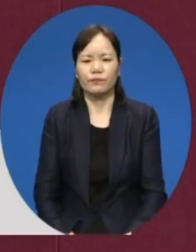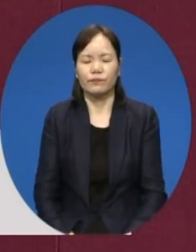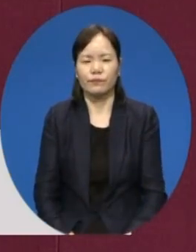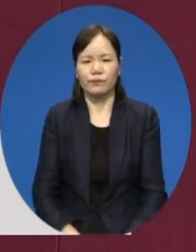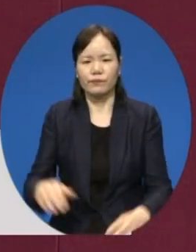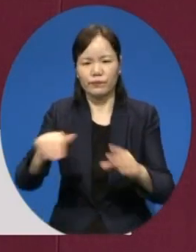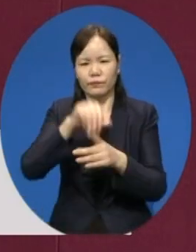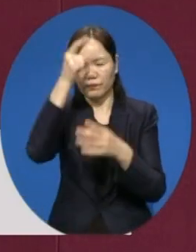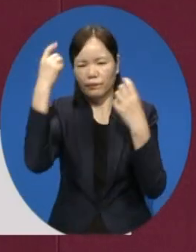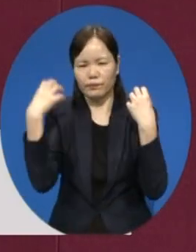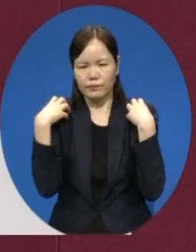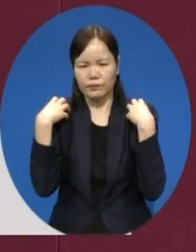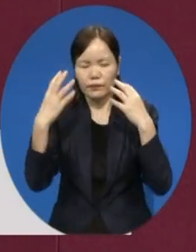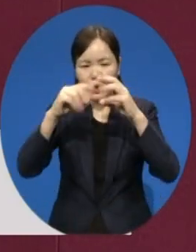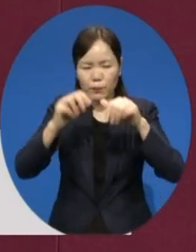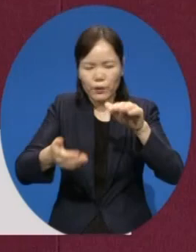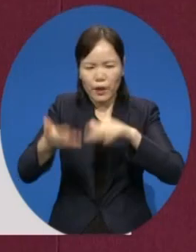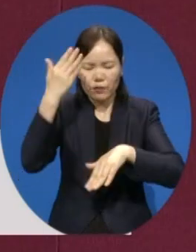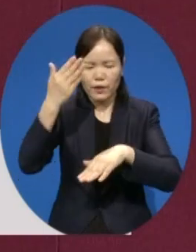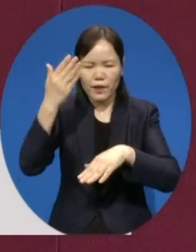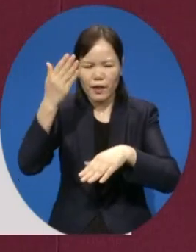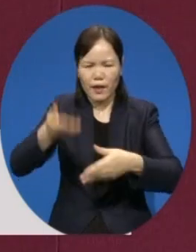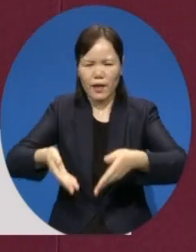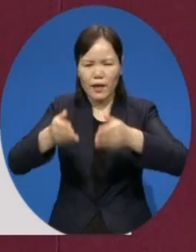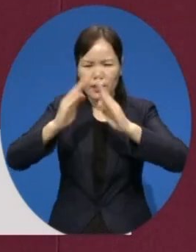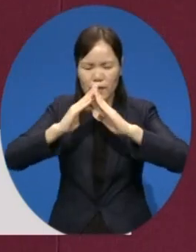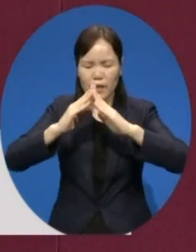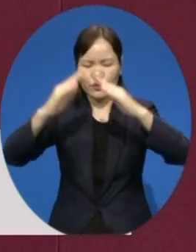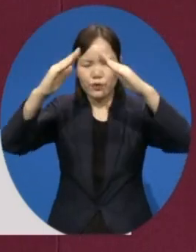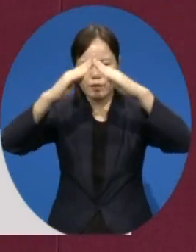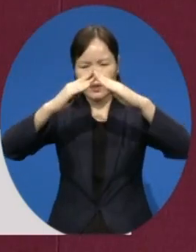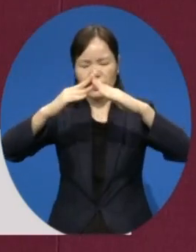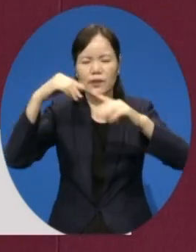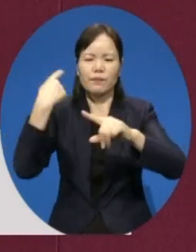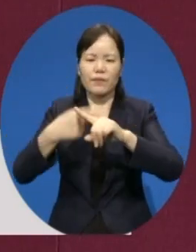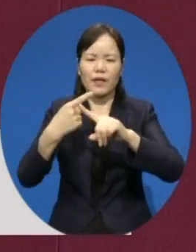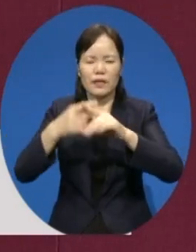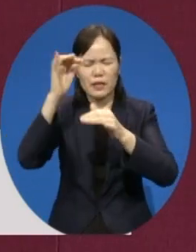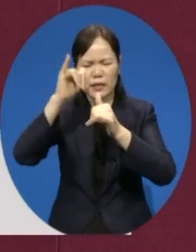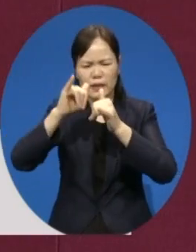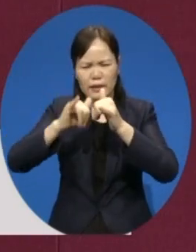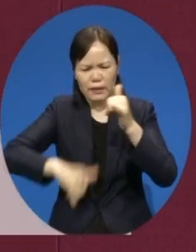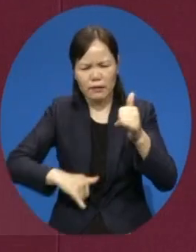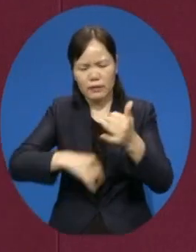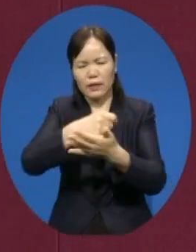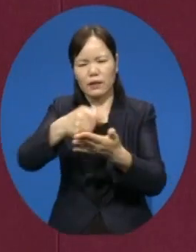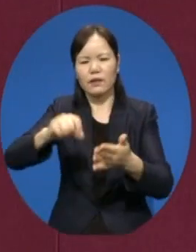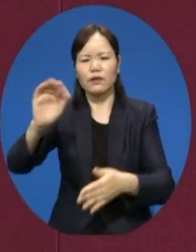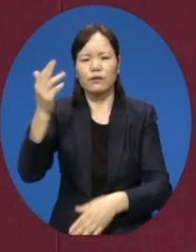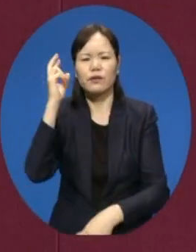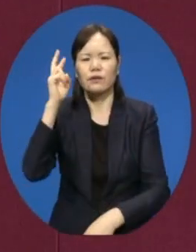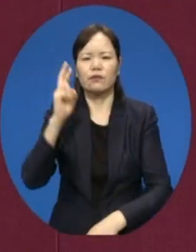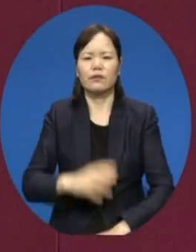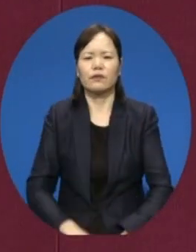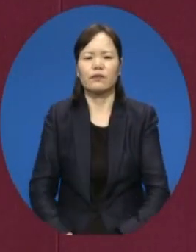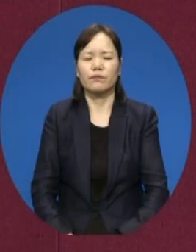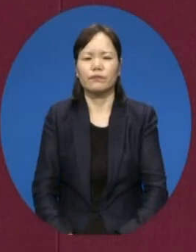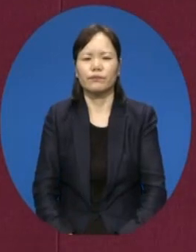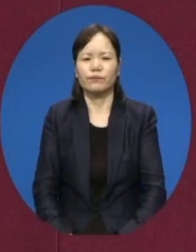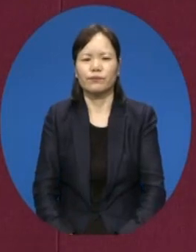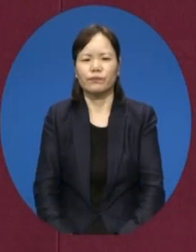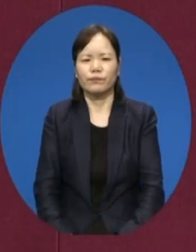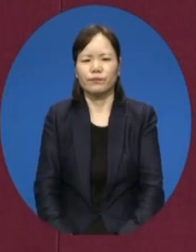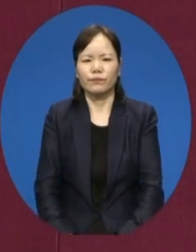문재인 정권은 모래더미에 쌓아놓은 사상누각처럼 역사에 치욕적인 오명으로 기록될 것입니다.